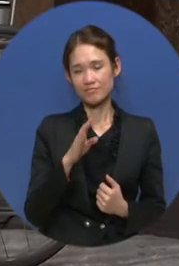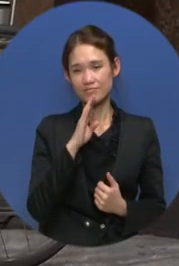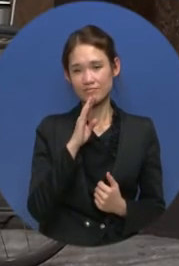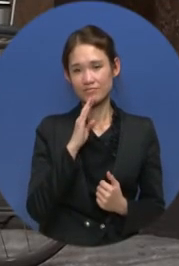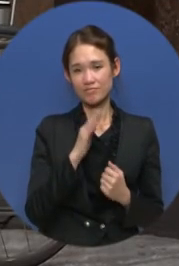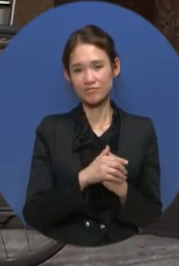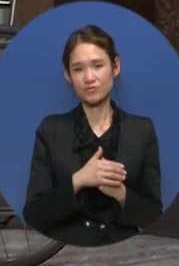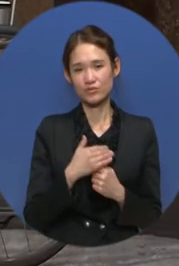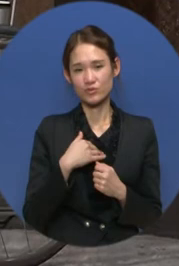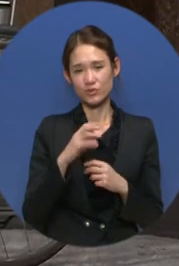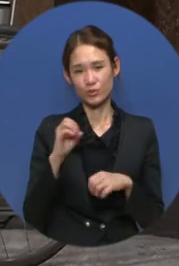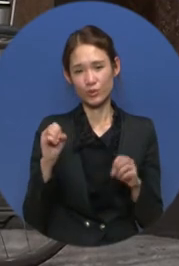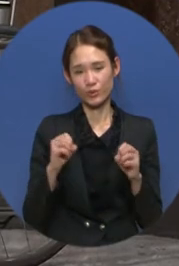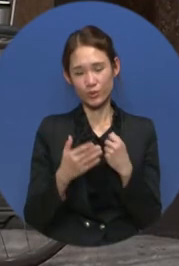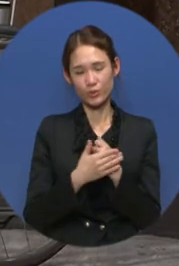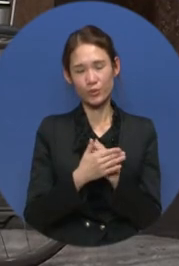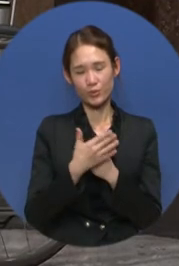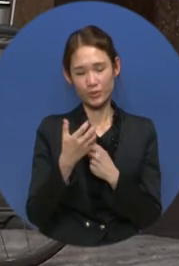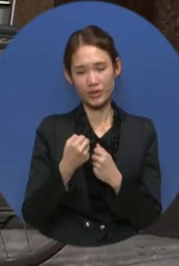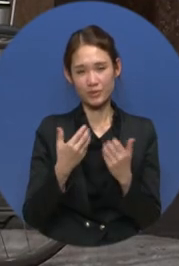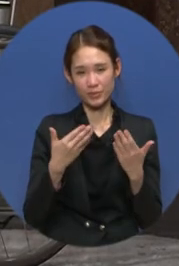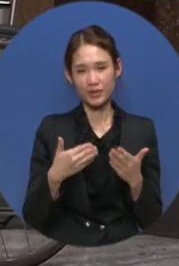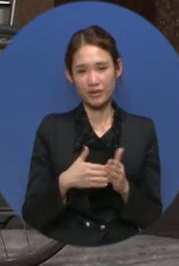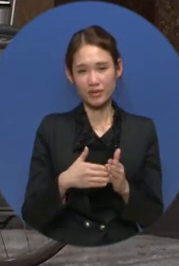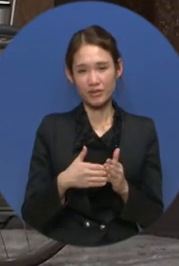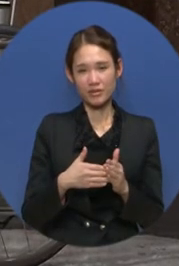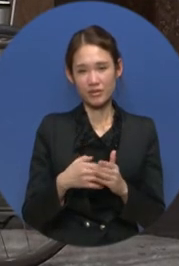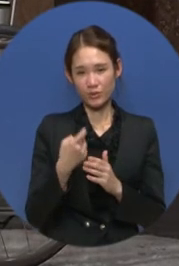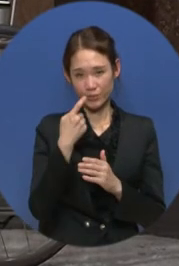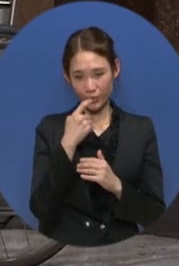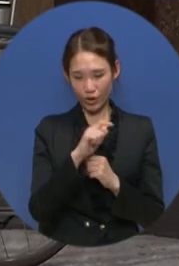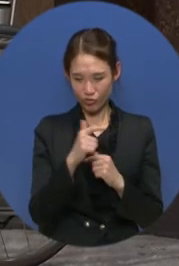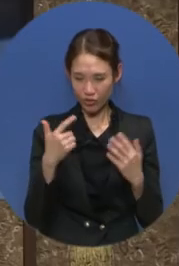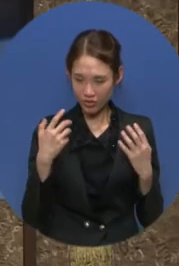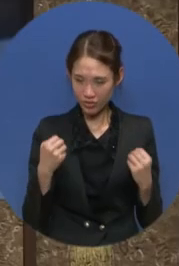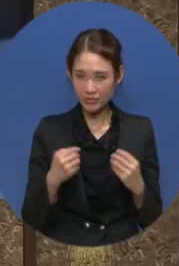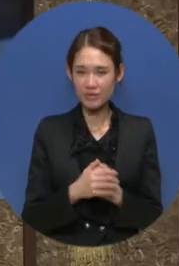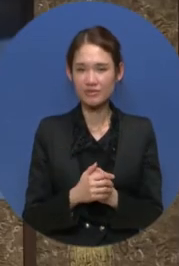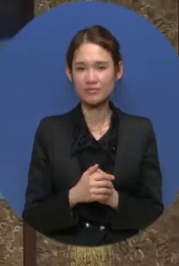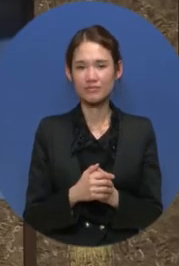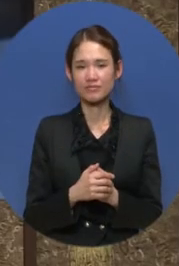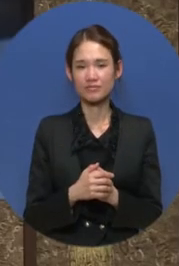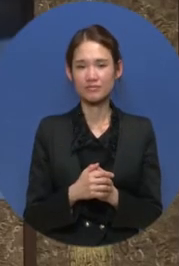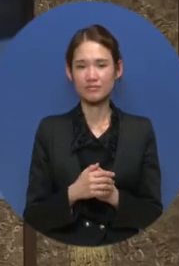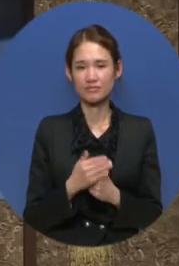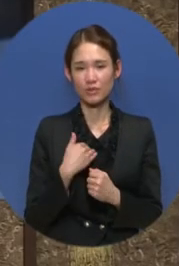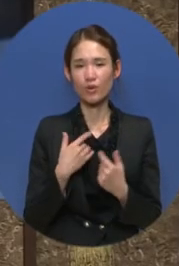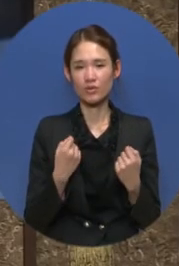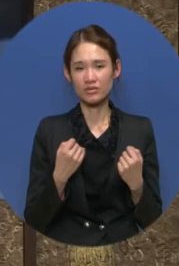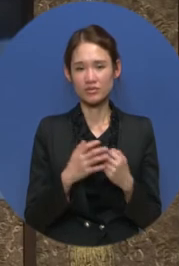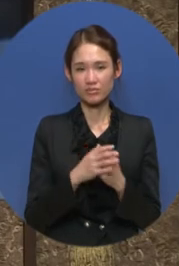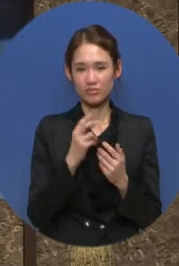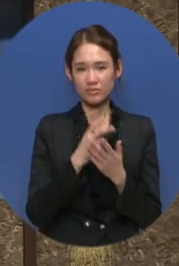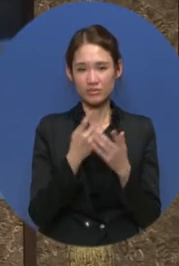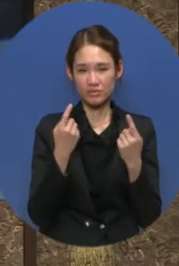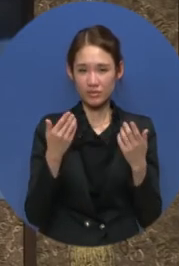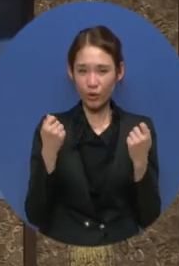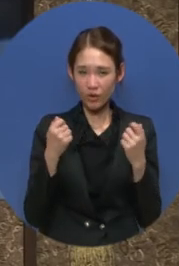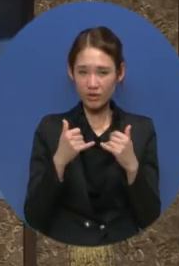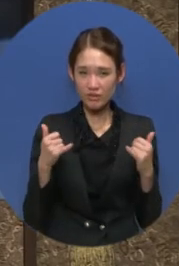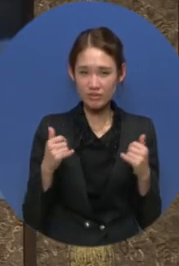있고 제가 오히려 또 도움을 많이 받았죠. 그분들한테도 제가 배운 것도 많이 있고요. 예. 그래서 오히려 저도 아 이렇게 법대